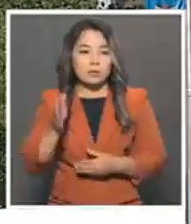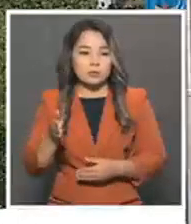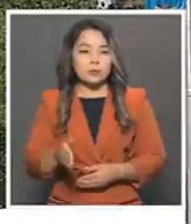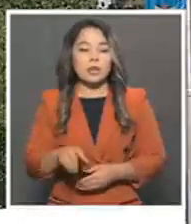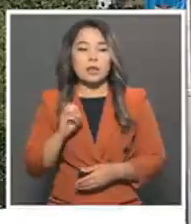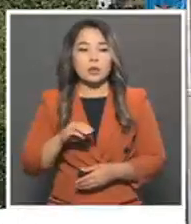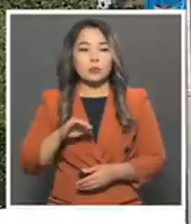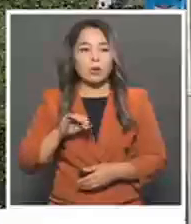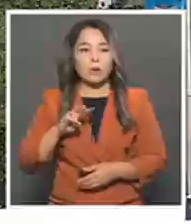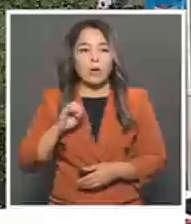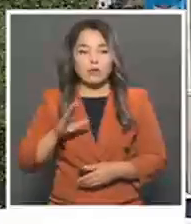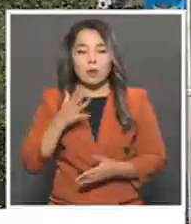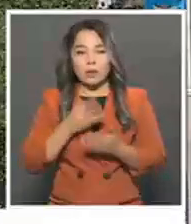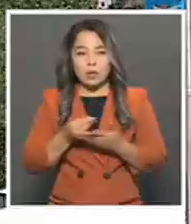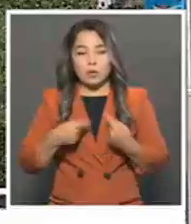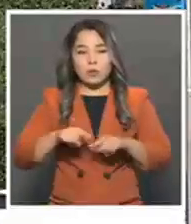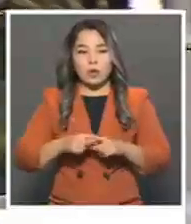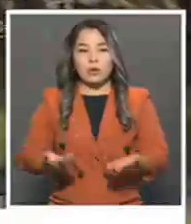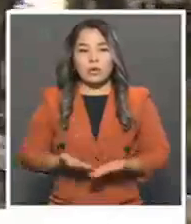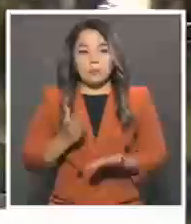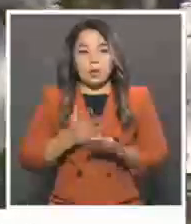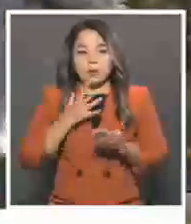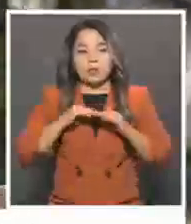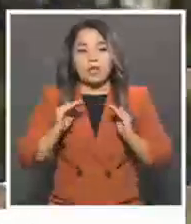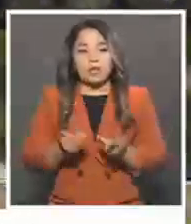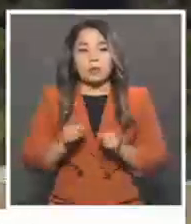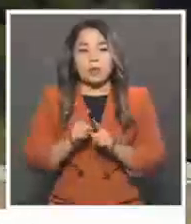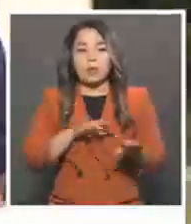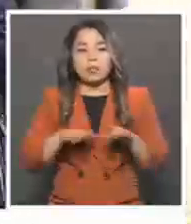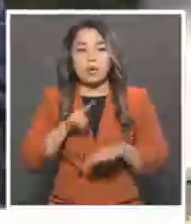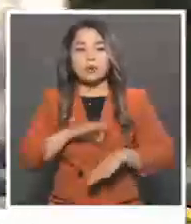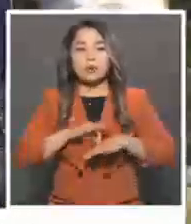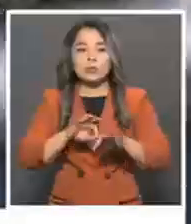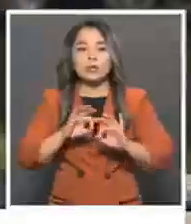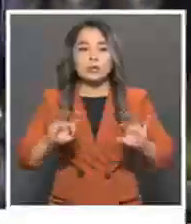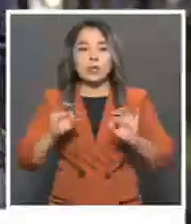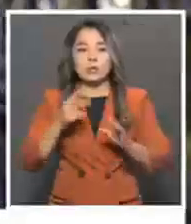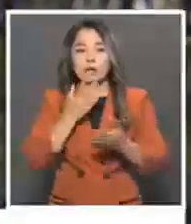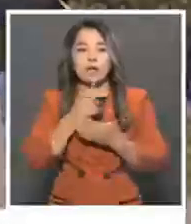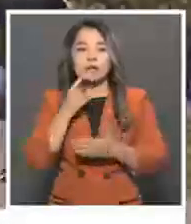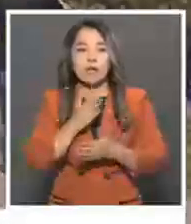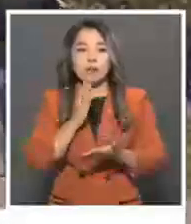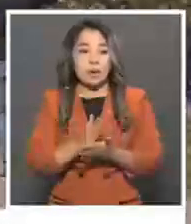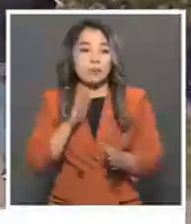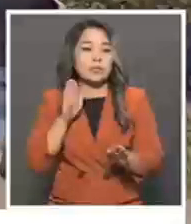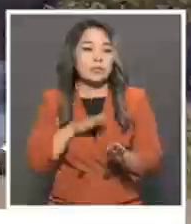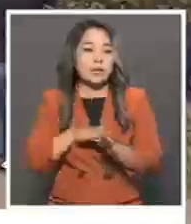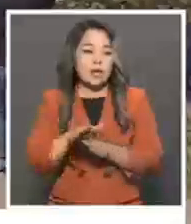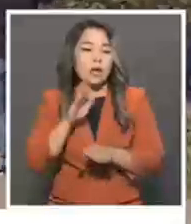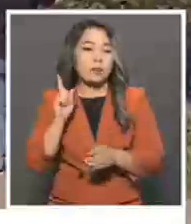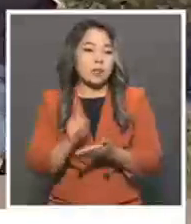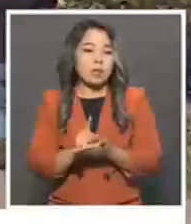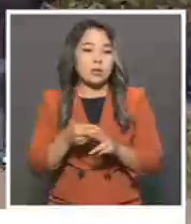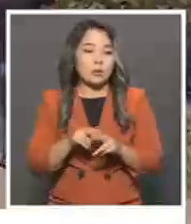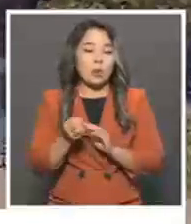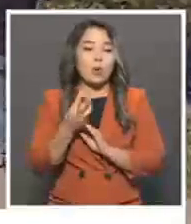Ерлан Тұрғымбаев қоғамдық тәртіпті сақтау және шектеу шараларын қамтамасыз ету жұмыстары туралы да баяндады. Бұл міндетті атқару үшін күнделікті 13